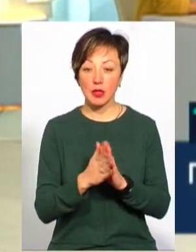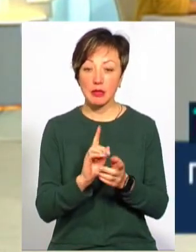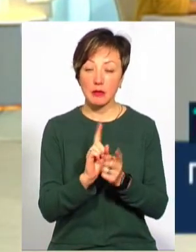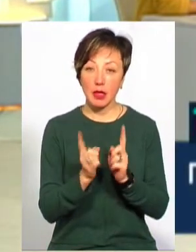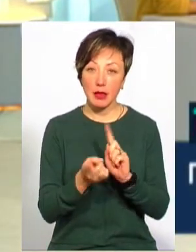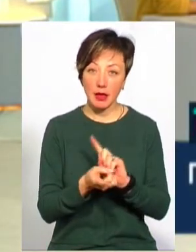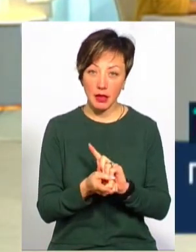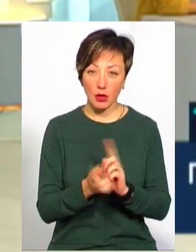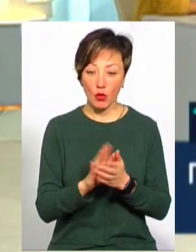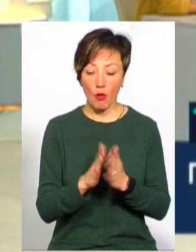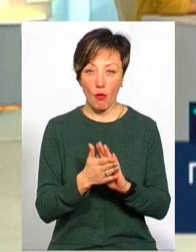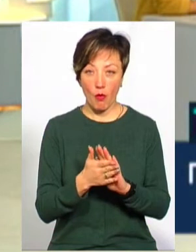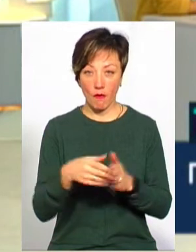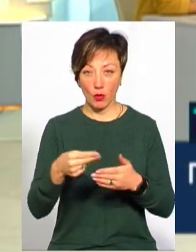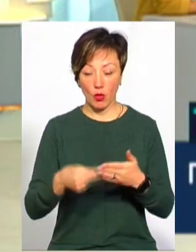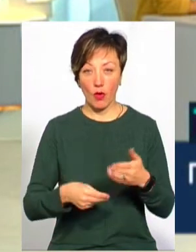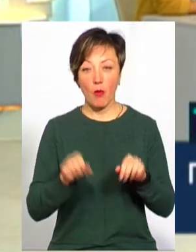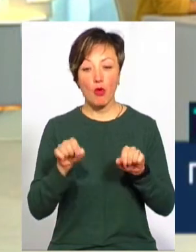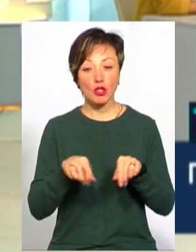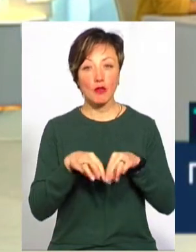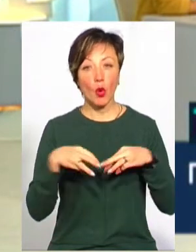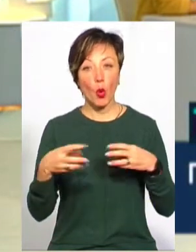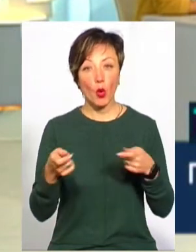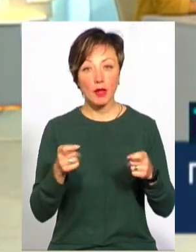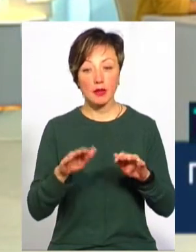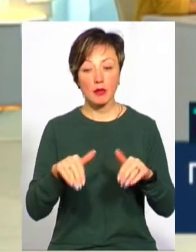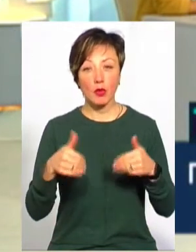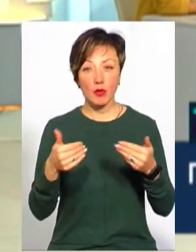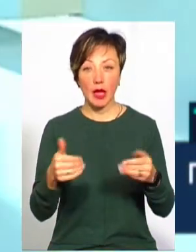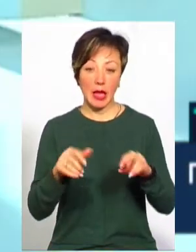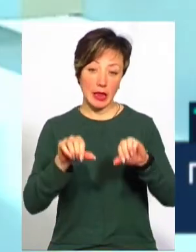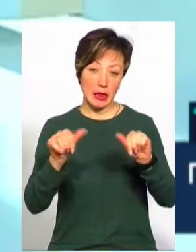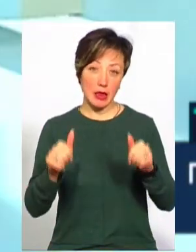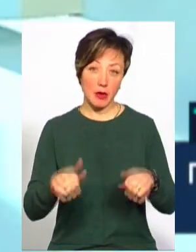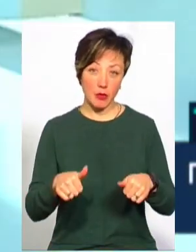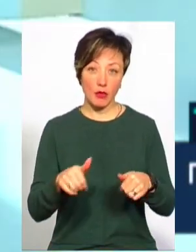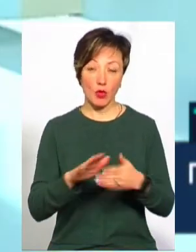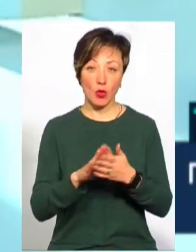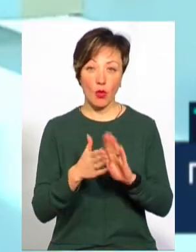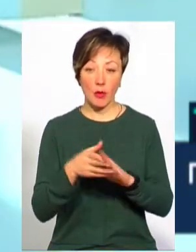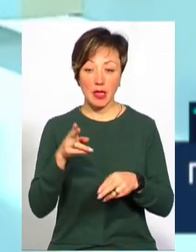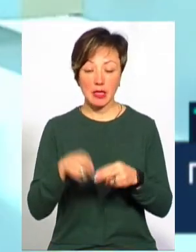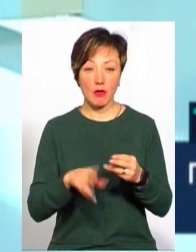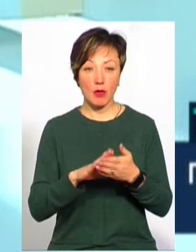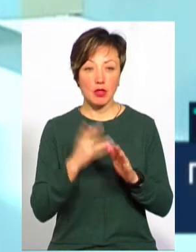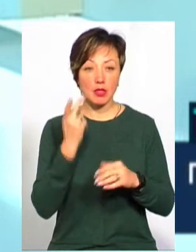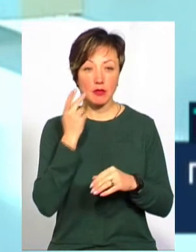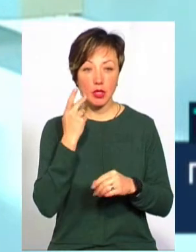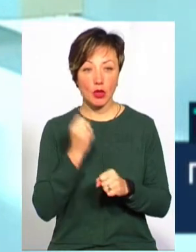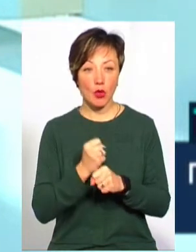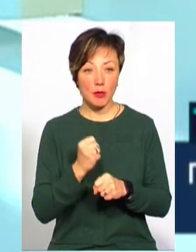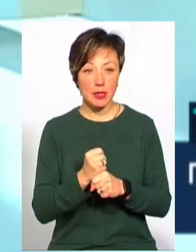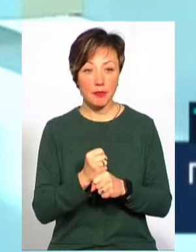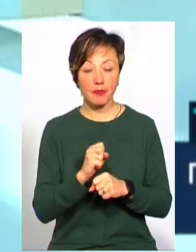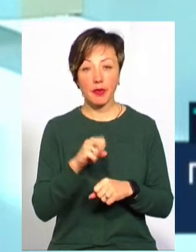змінити умови договору. Тобто, можливо, урядом буде запропоновано якийсь типовий договір при кінцевих положеннях, як це зазвичай